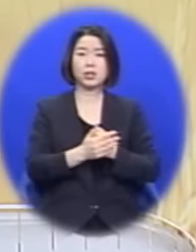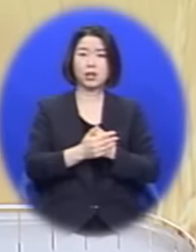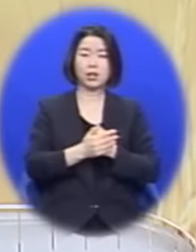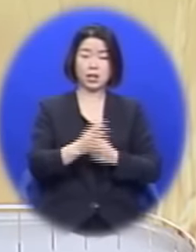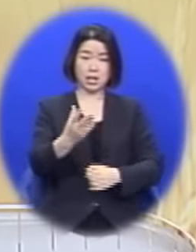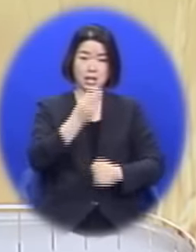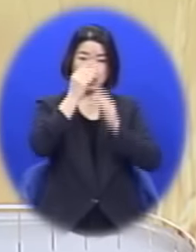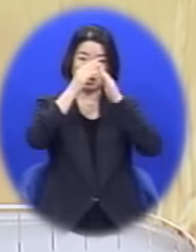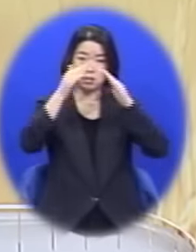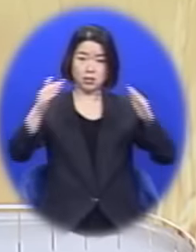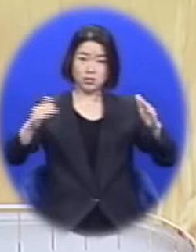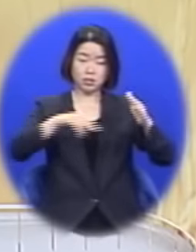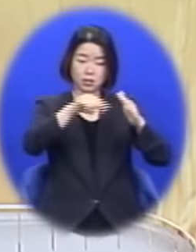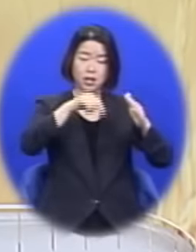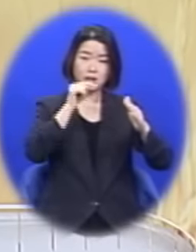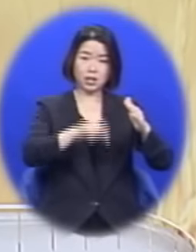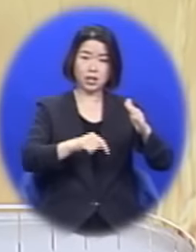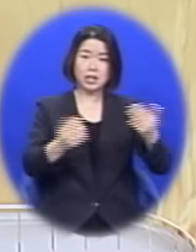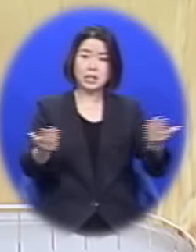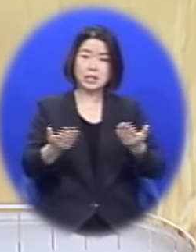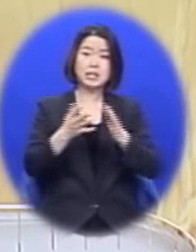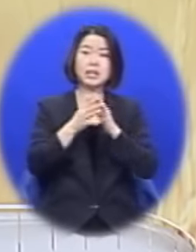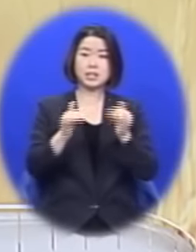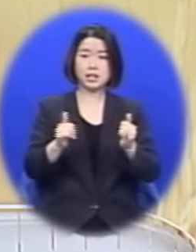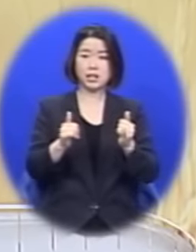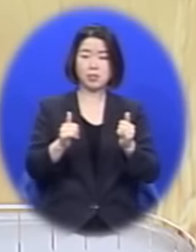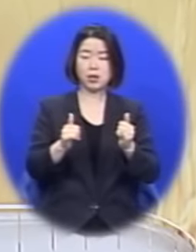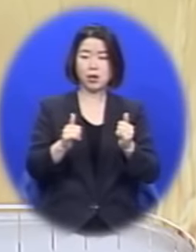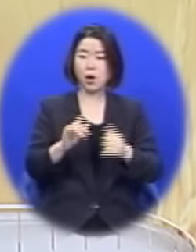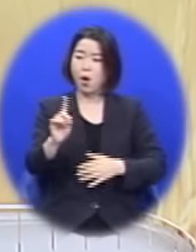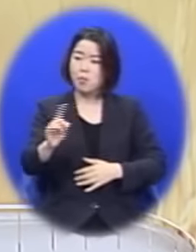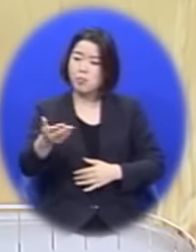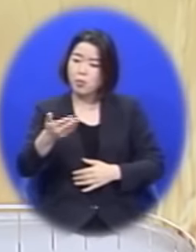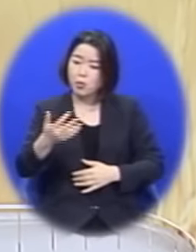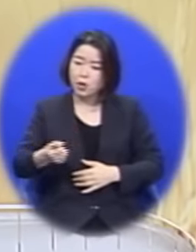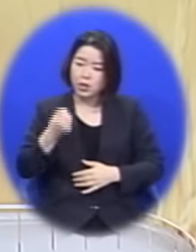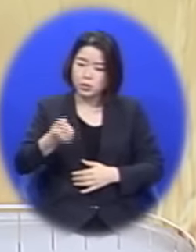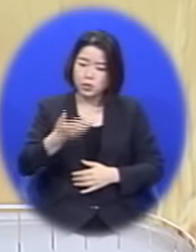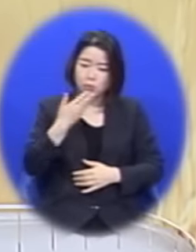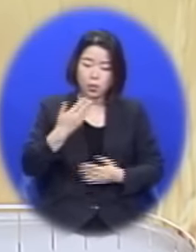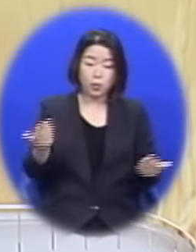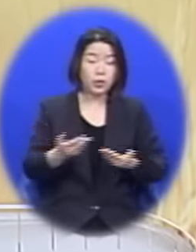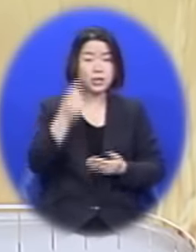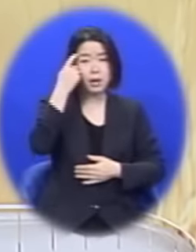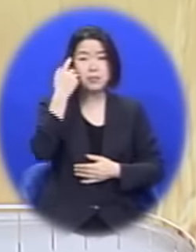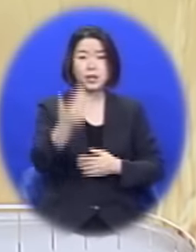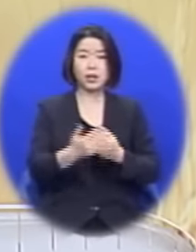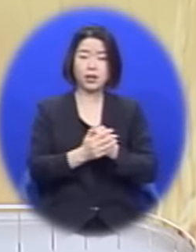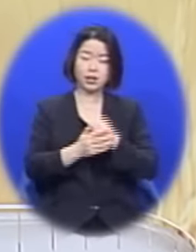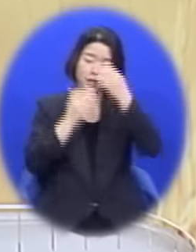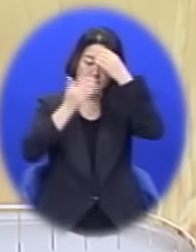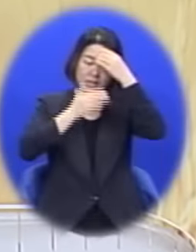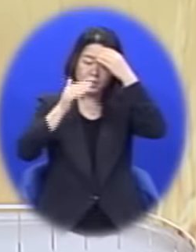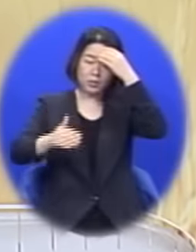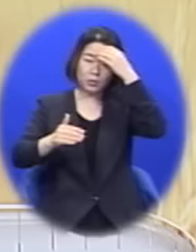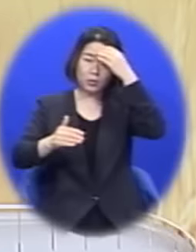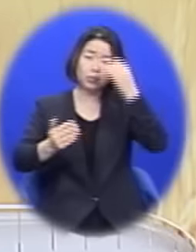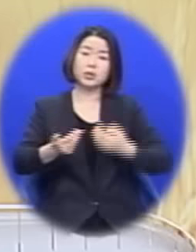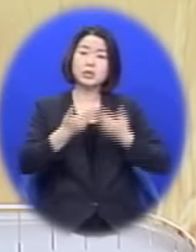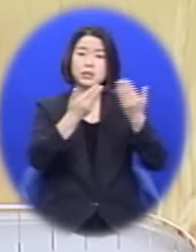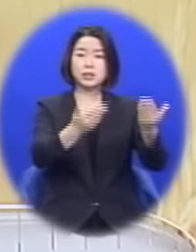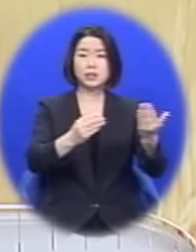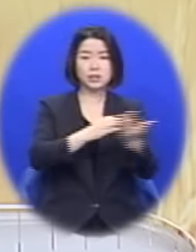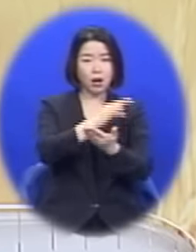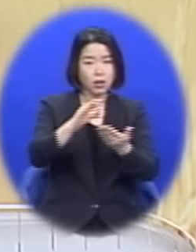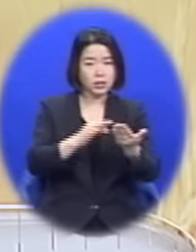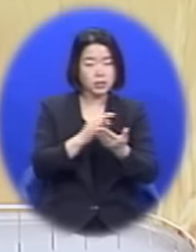성전 안에서 일하는 사람들은 무슨 걸 먹고 일해요? 성도들이 바치는 성전세와 또